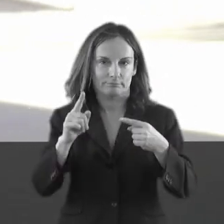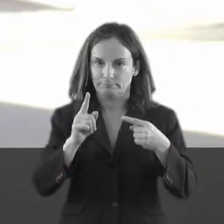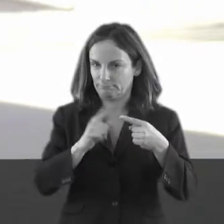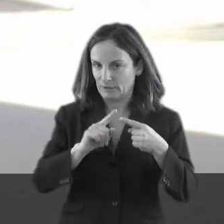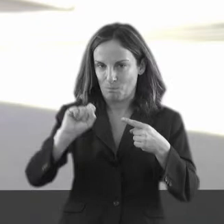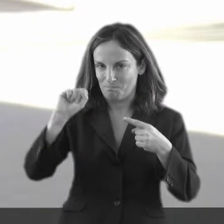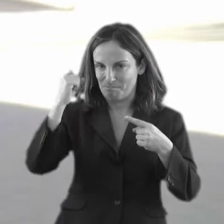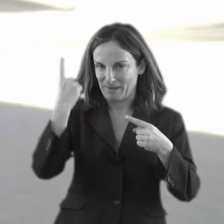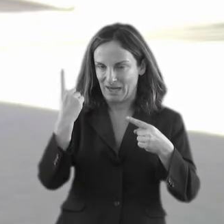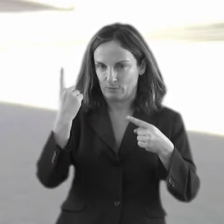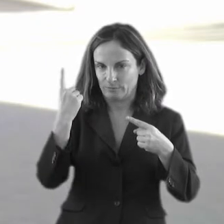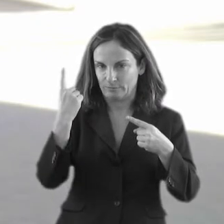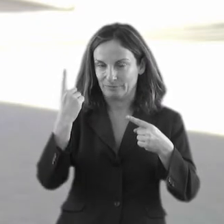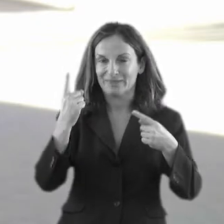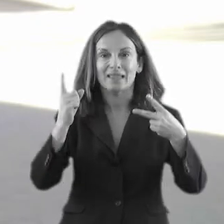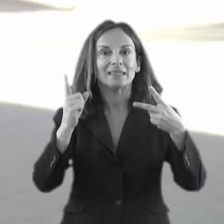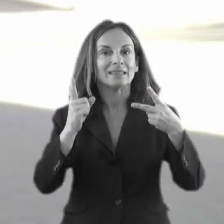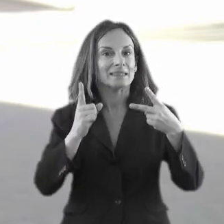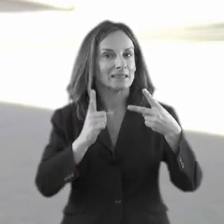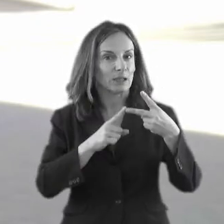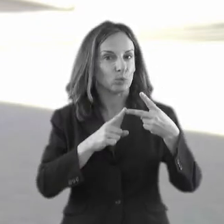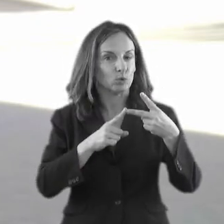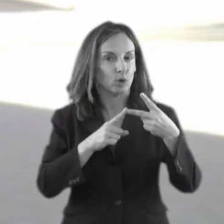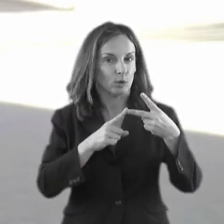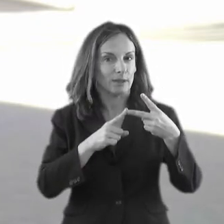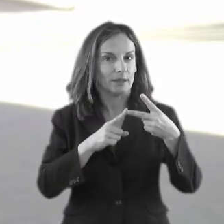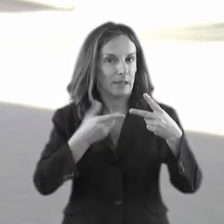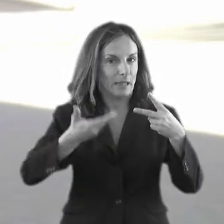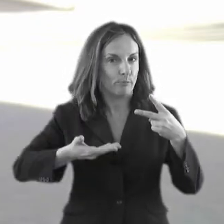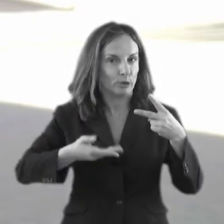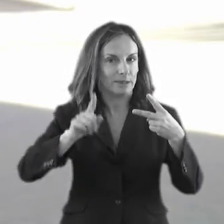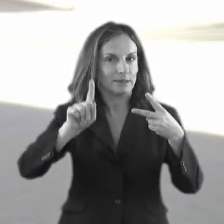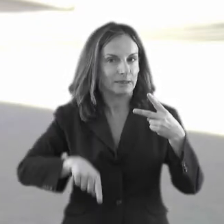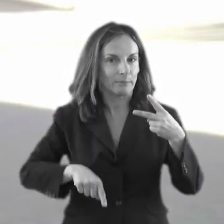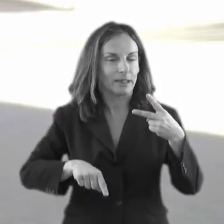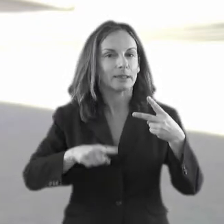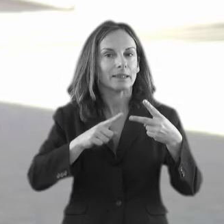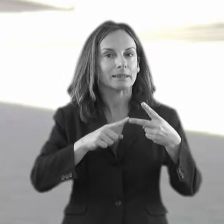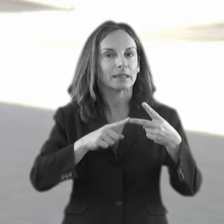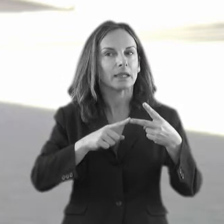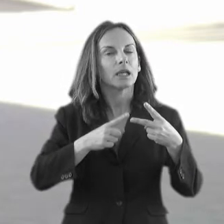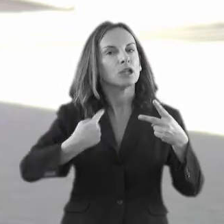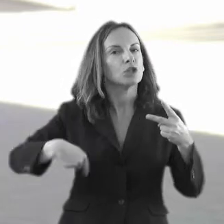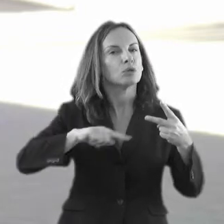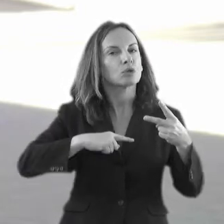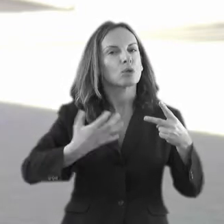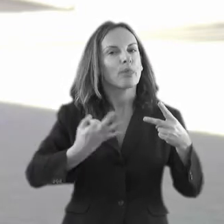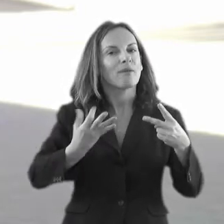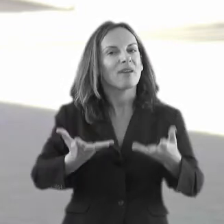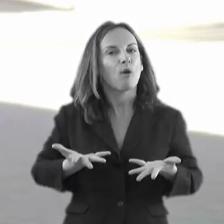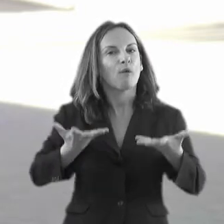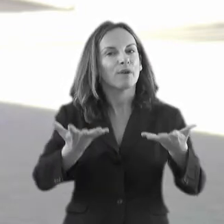background educatiu i social que les condiciona a mirar les coses. Segona, nosaltres